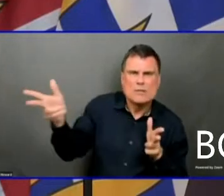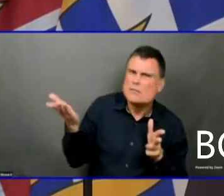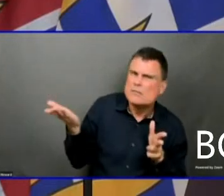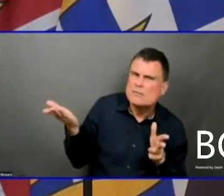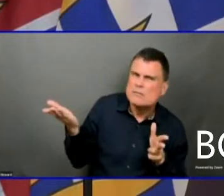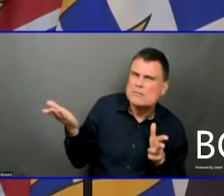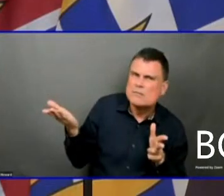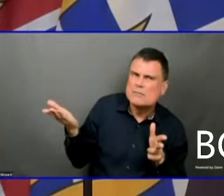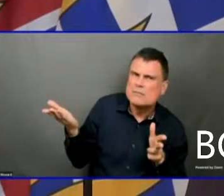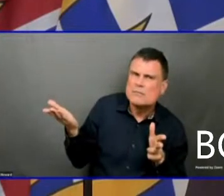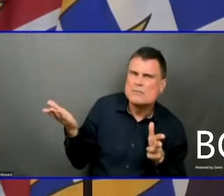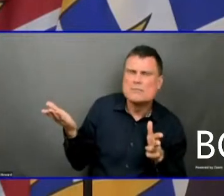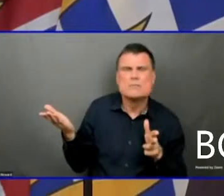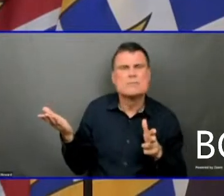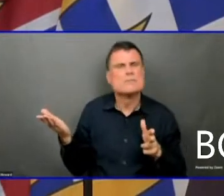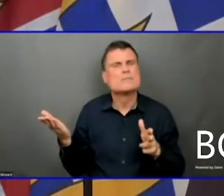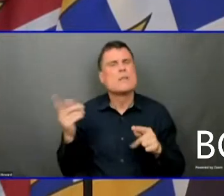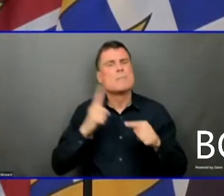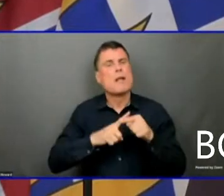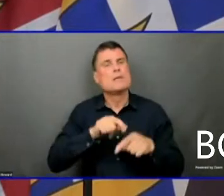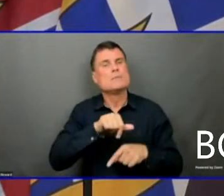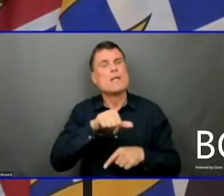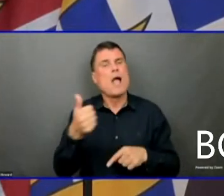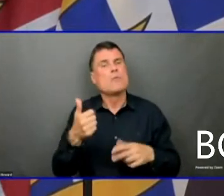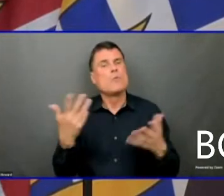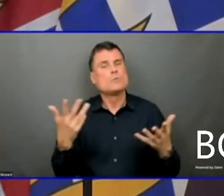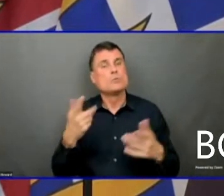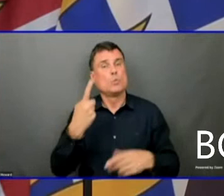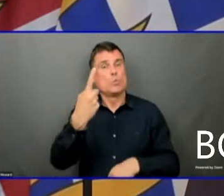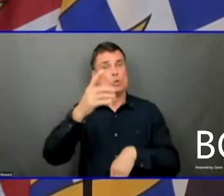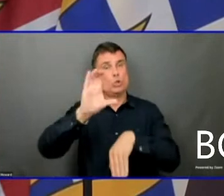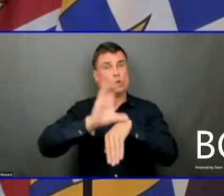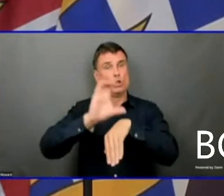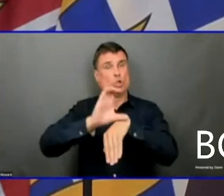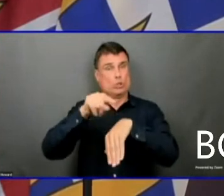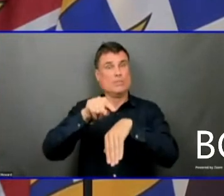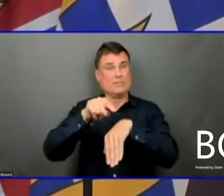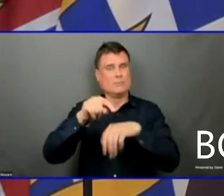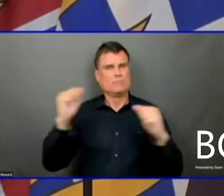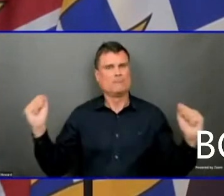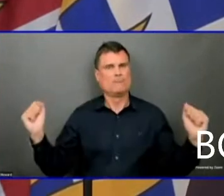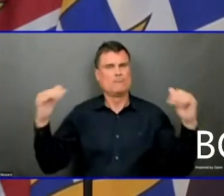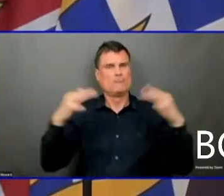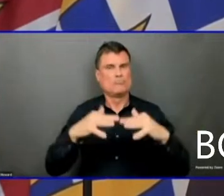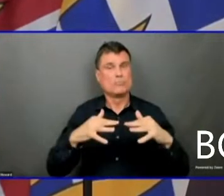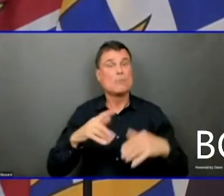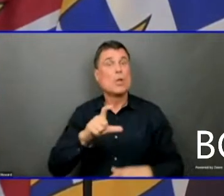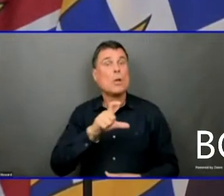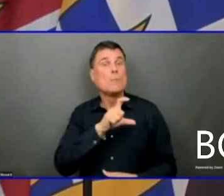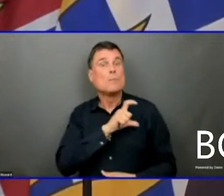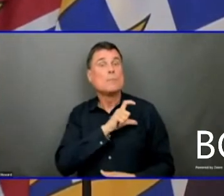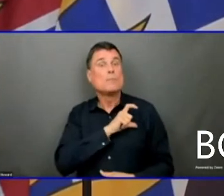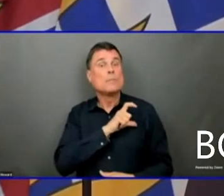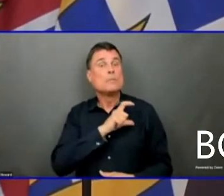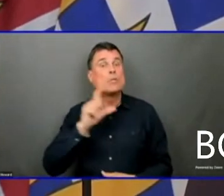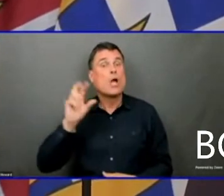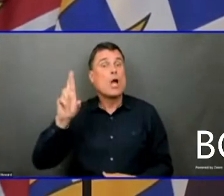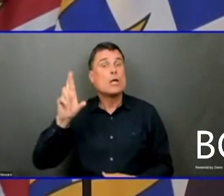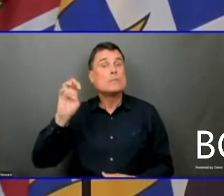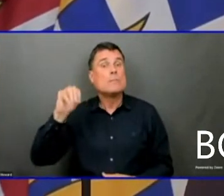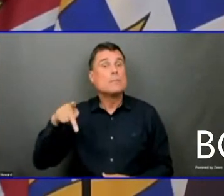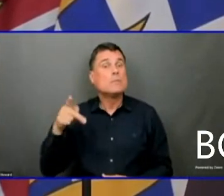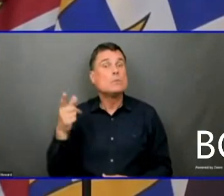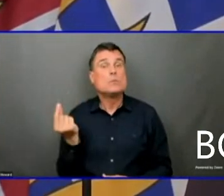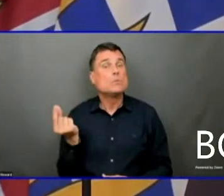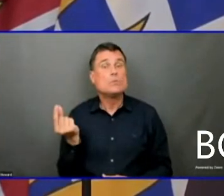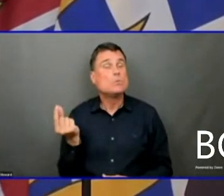啊 Presbyterian Church gathering where the 还有 RCMP 这个宗教 put out a release and clearly, 宗教 to 活 use an 动的 old school 聚会 term,